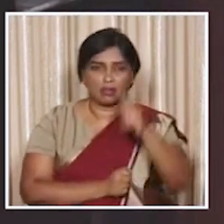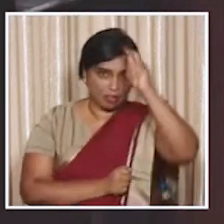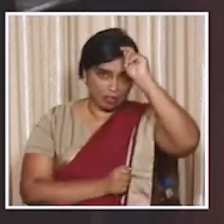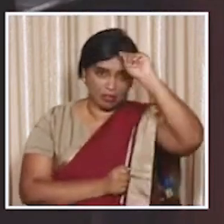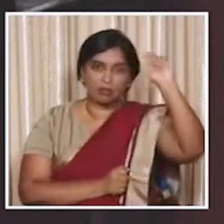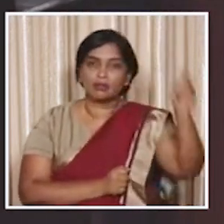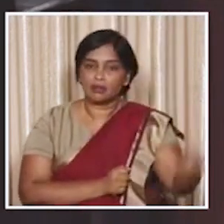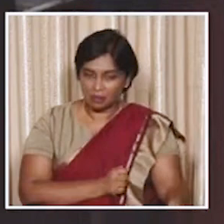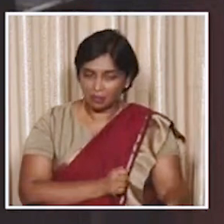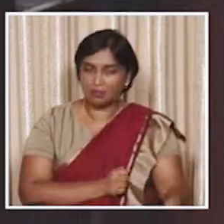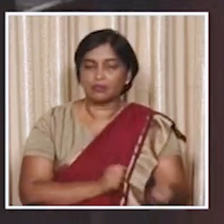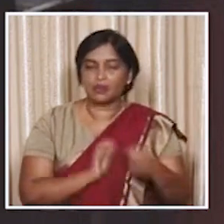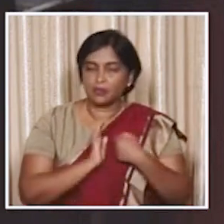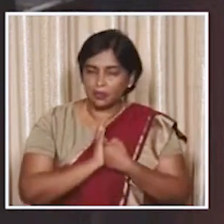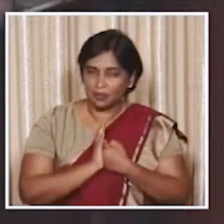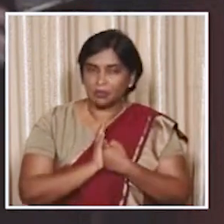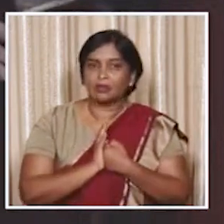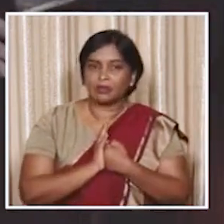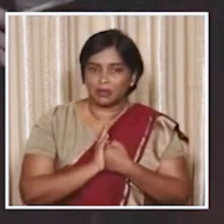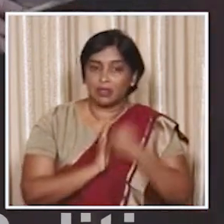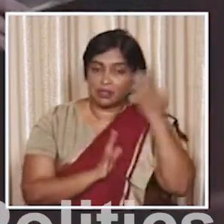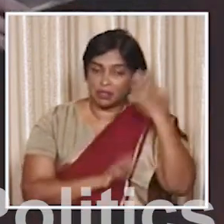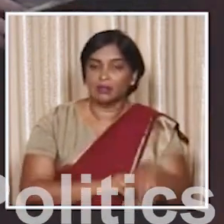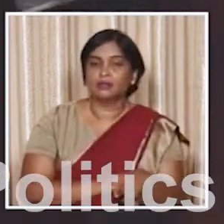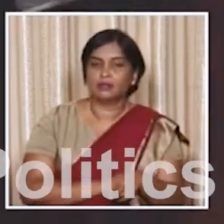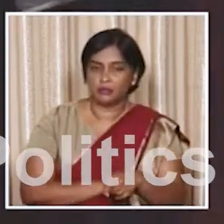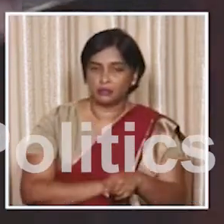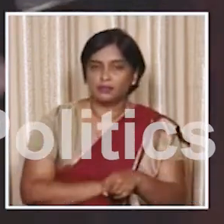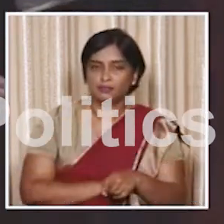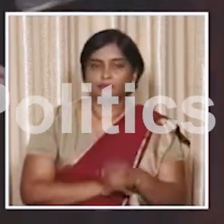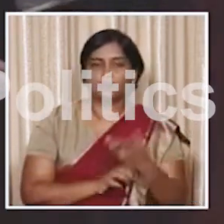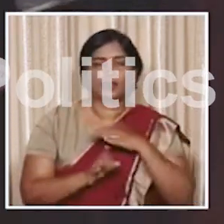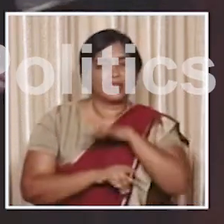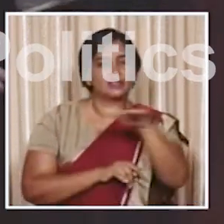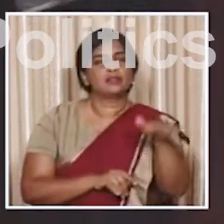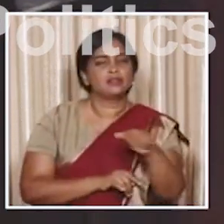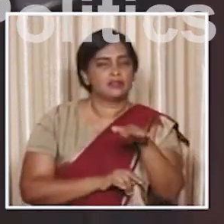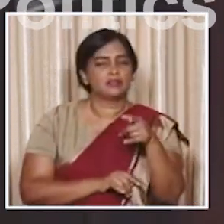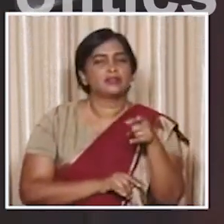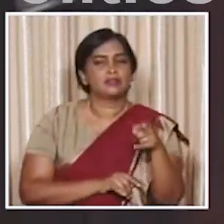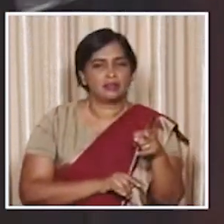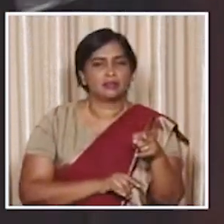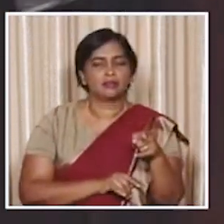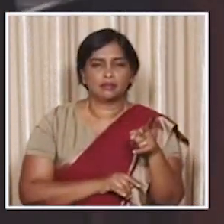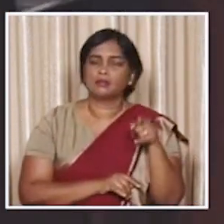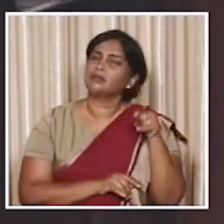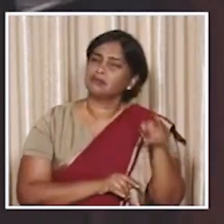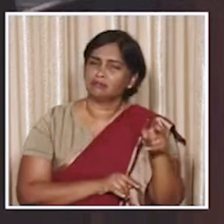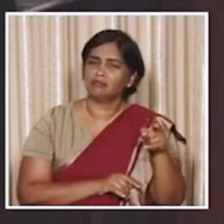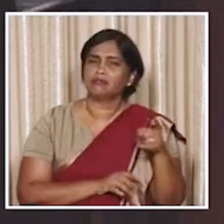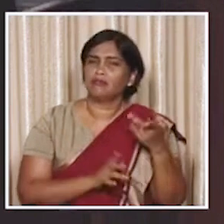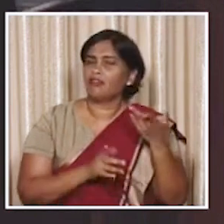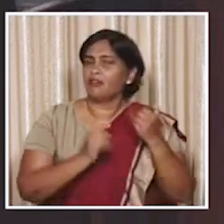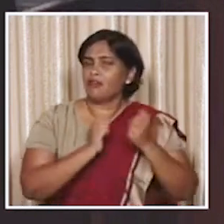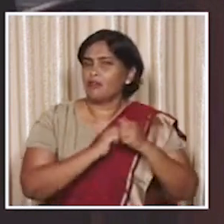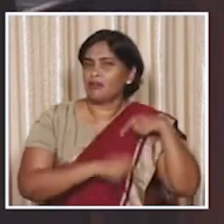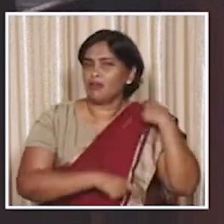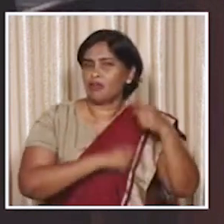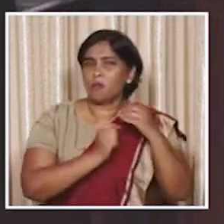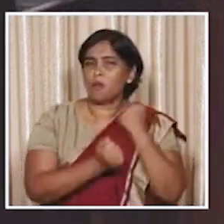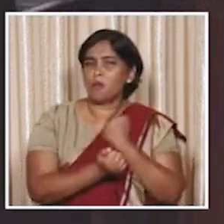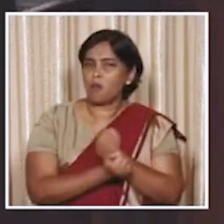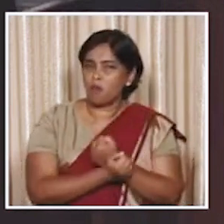තොප්පිය ගලවලා ආචාර කරන අර දේහය මේ අපේ සමාජයේ මේක පැත්තින් එක කොහමද ඒ